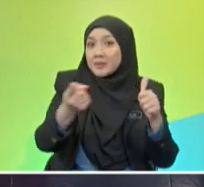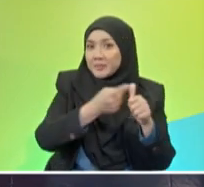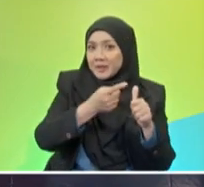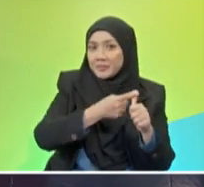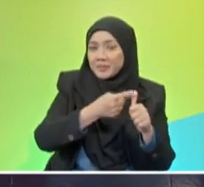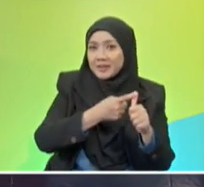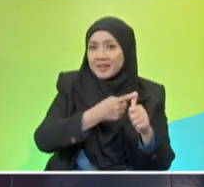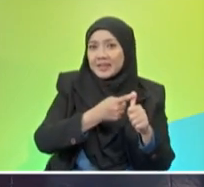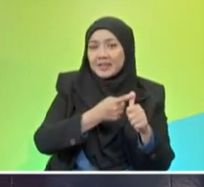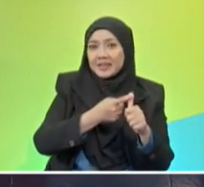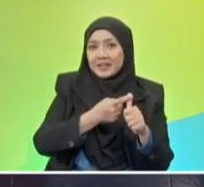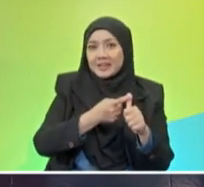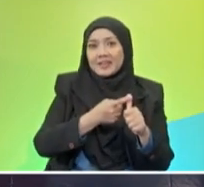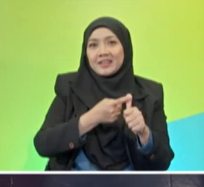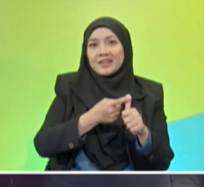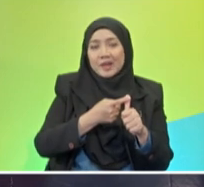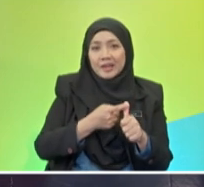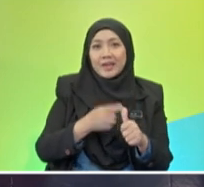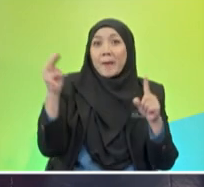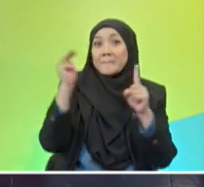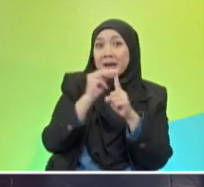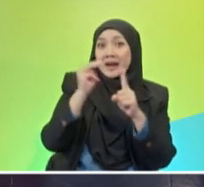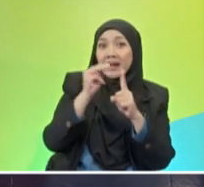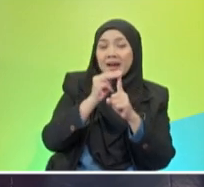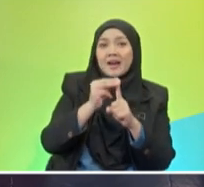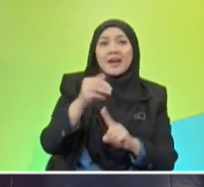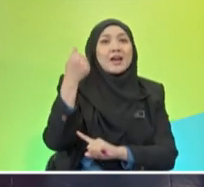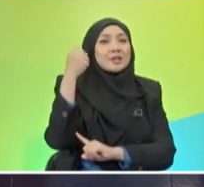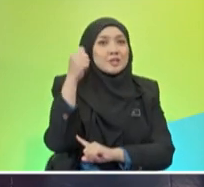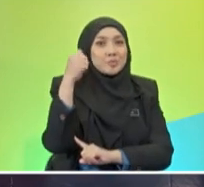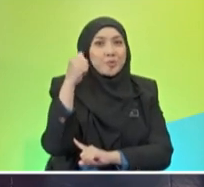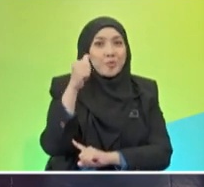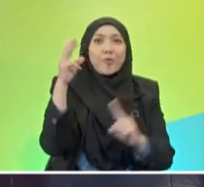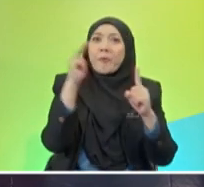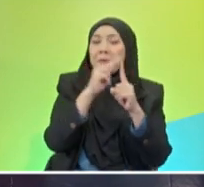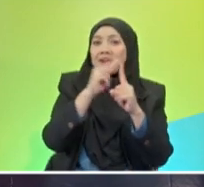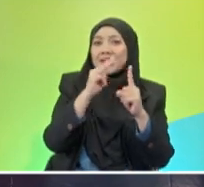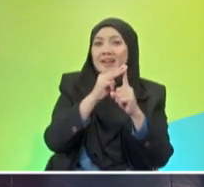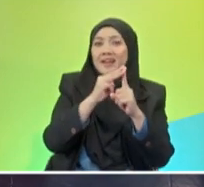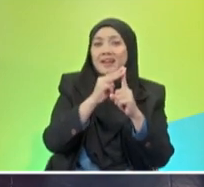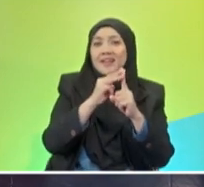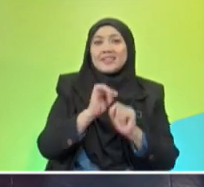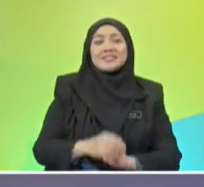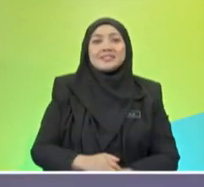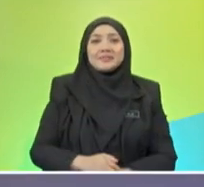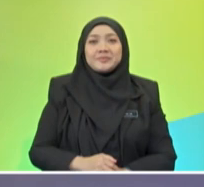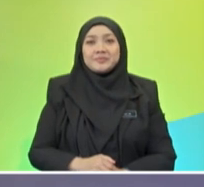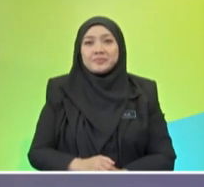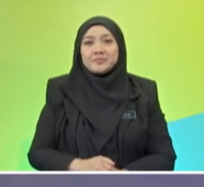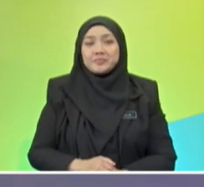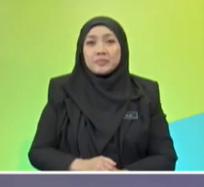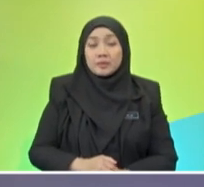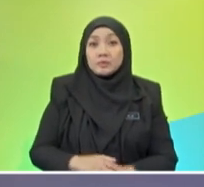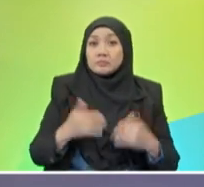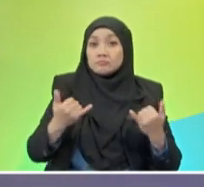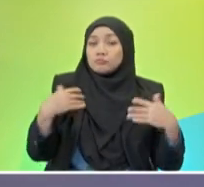betul, cikgu bagi markah. 10/10. Kepada Chris dan murid-murid di rumah. 10 markah. Terima kasih, cikgu. Baiklah. Jadi sekarang kita dah tampalkan